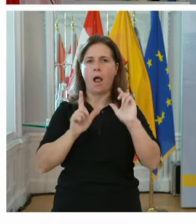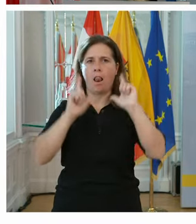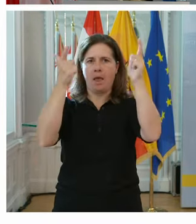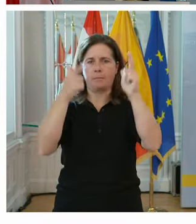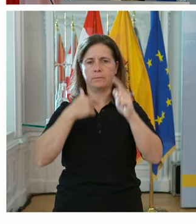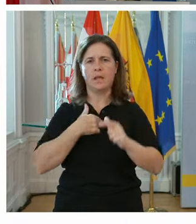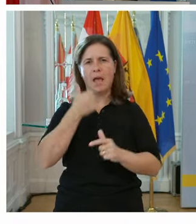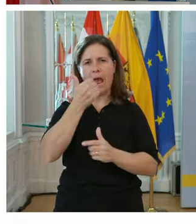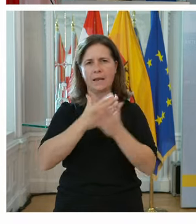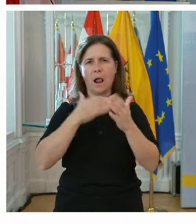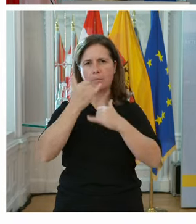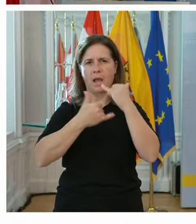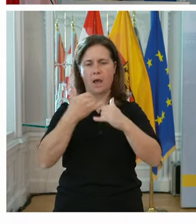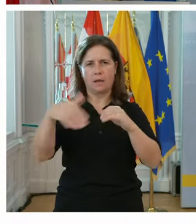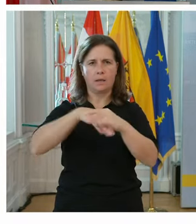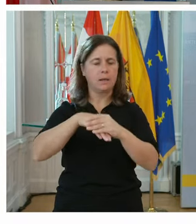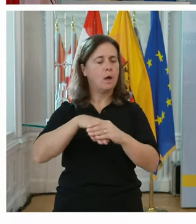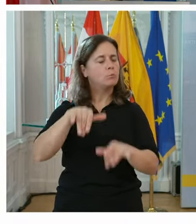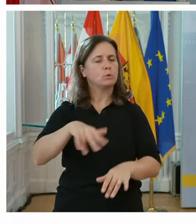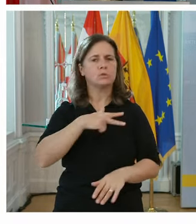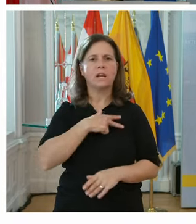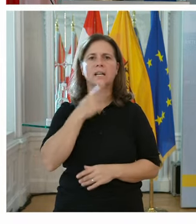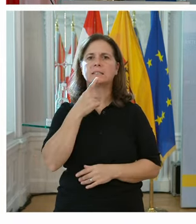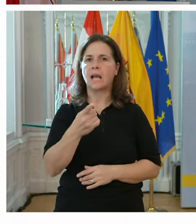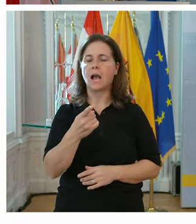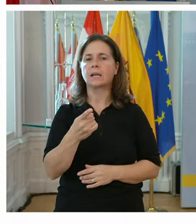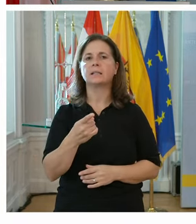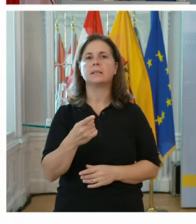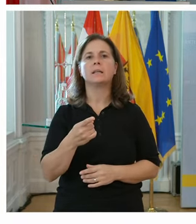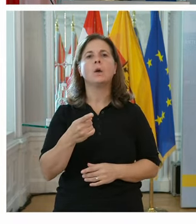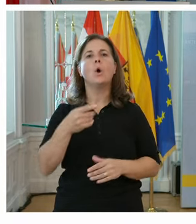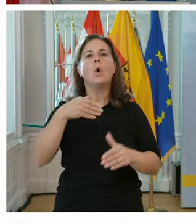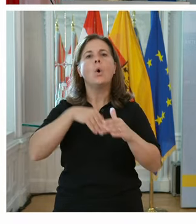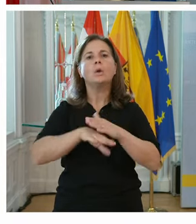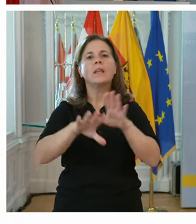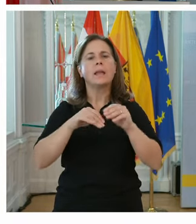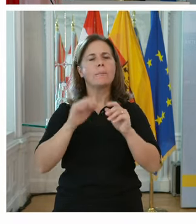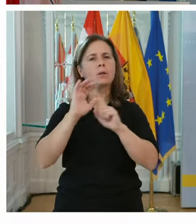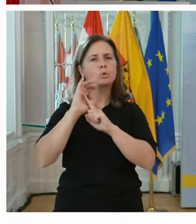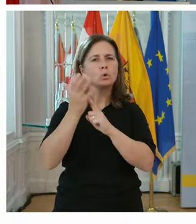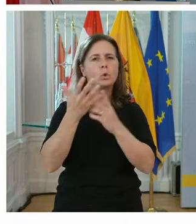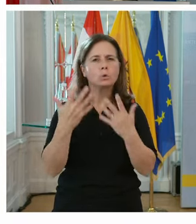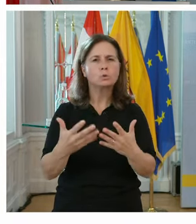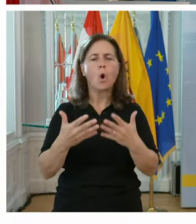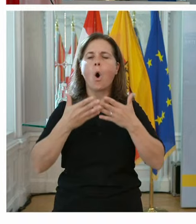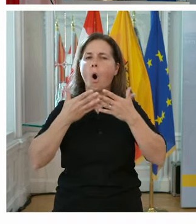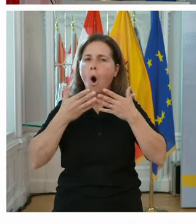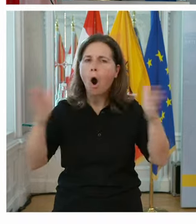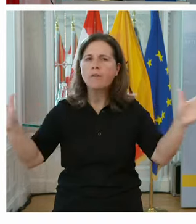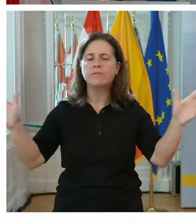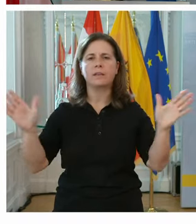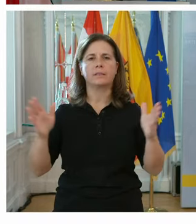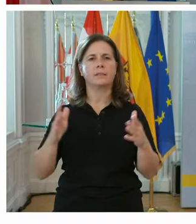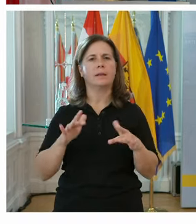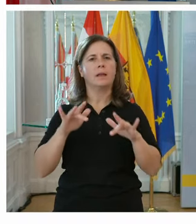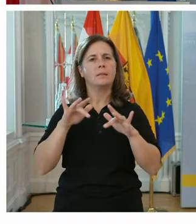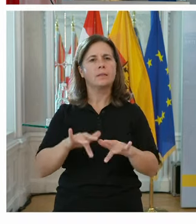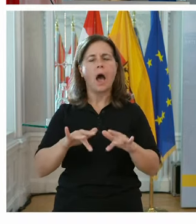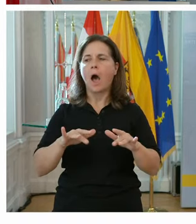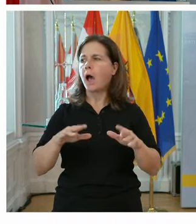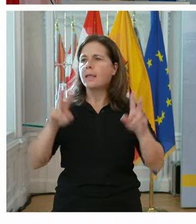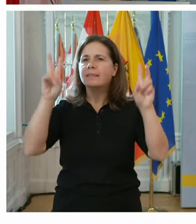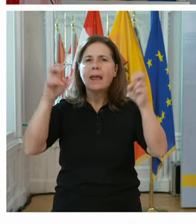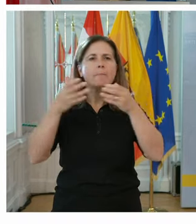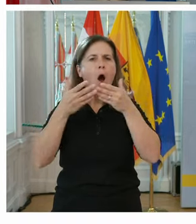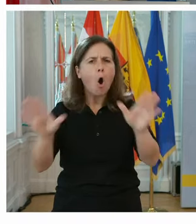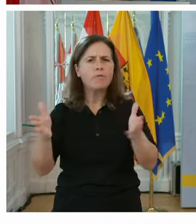1,5 Jahren in diesem Betrieb und muss wirklich sagen, es macht was mit der Unternehmenskultur, es sorgt für Offenheit und es wird über Themen gesprochen,